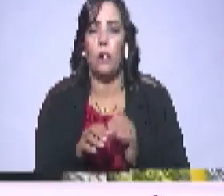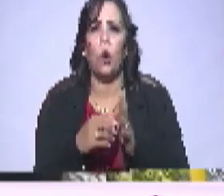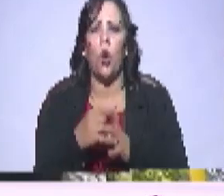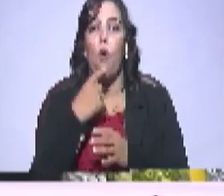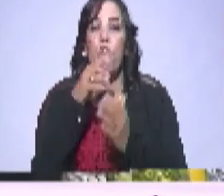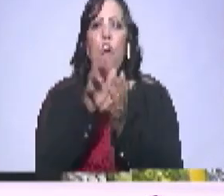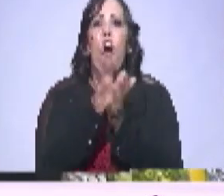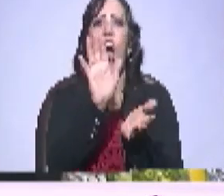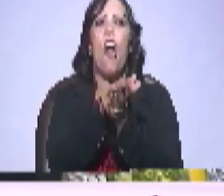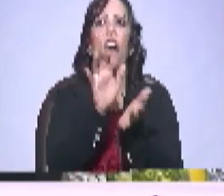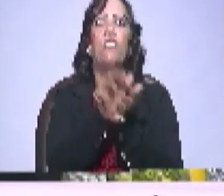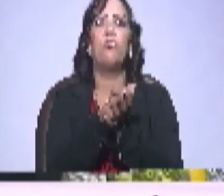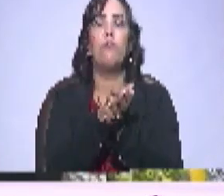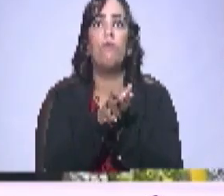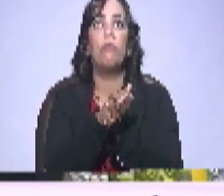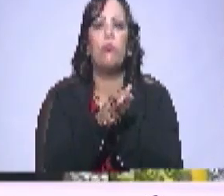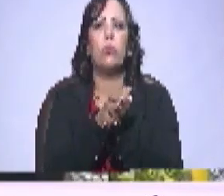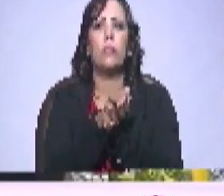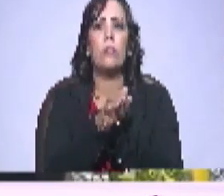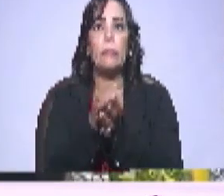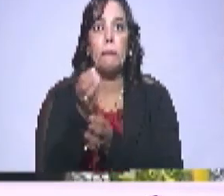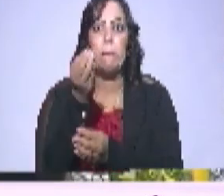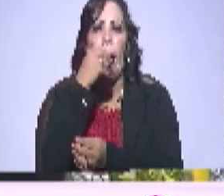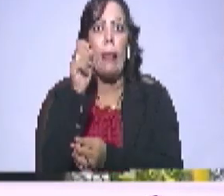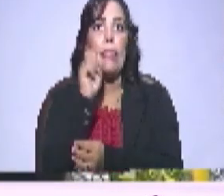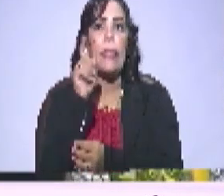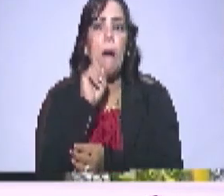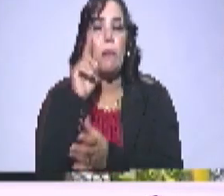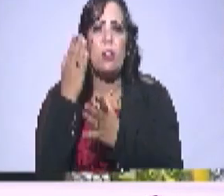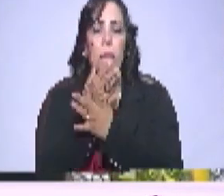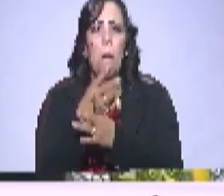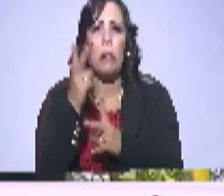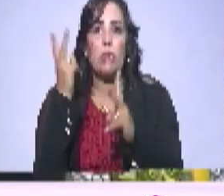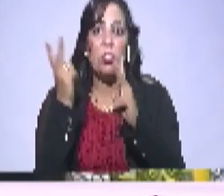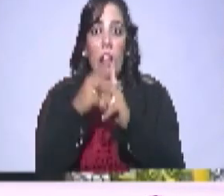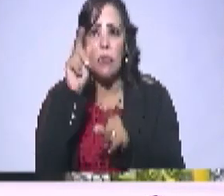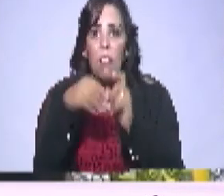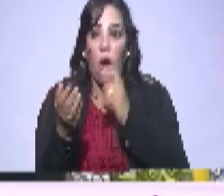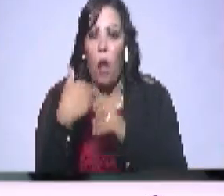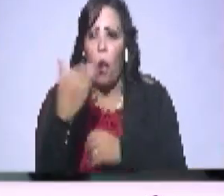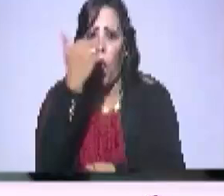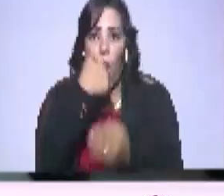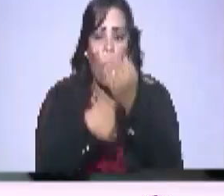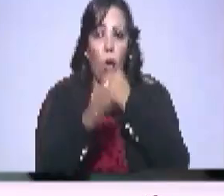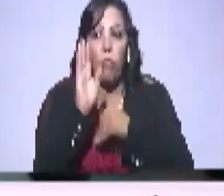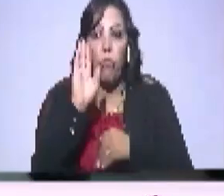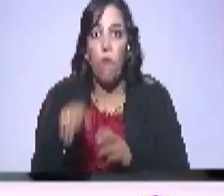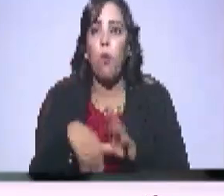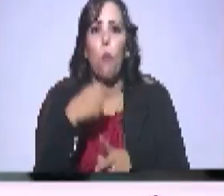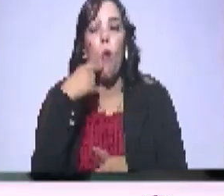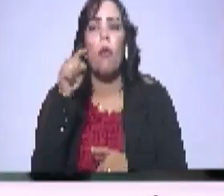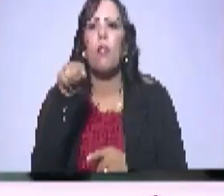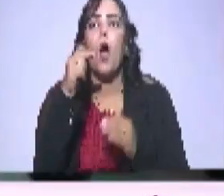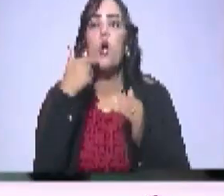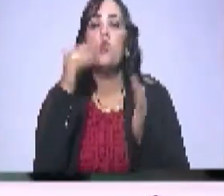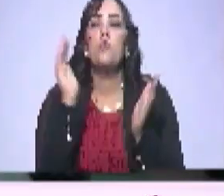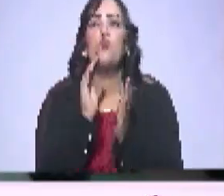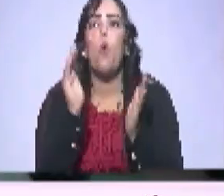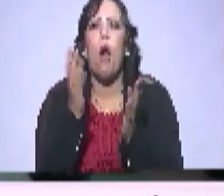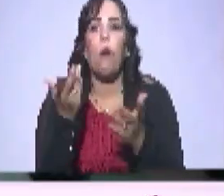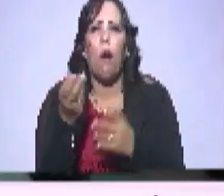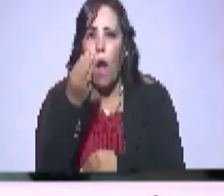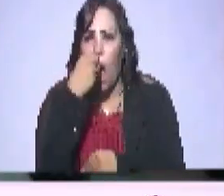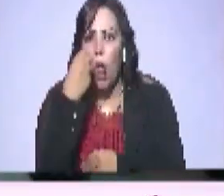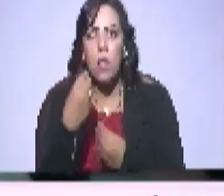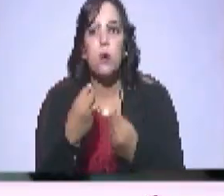السمك القرش مفترس اكل دم. لا هو الشيف قال ان ده السمك الصغير